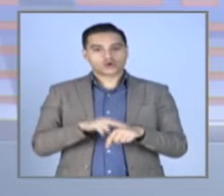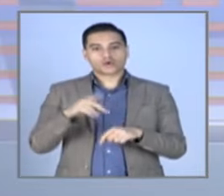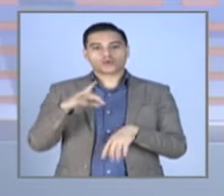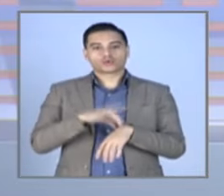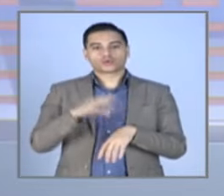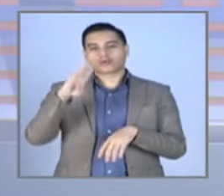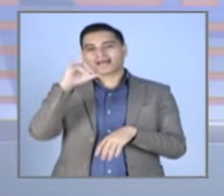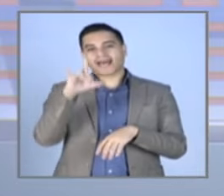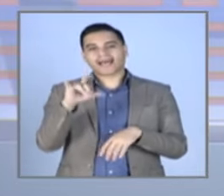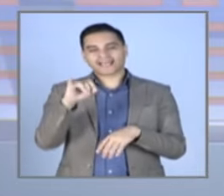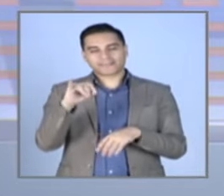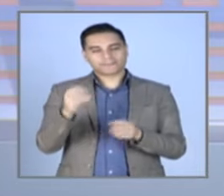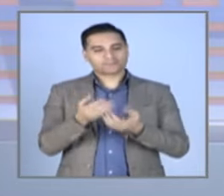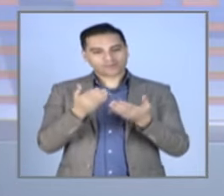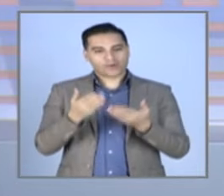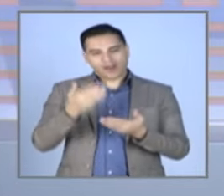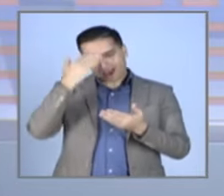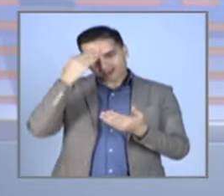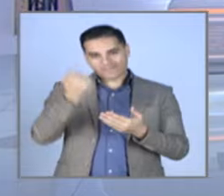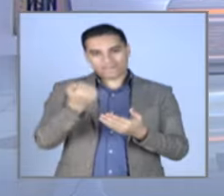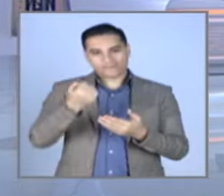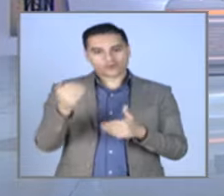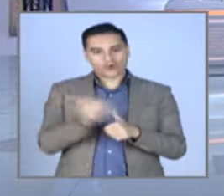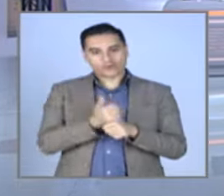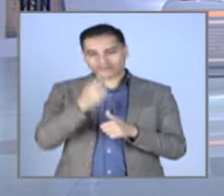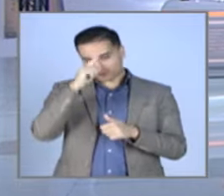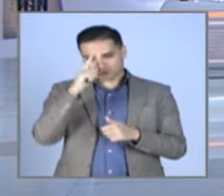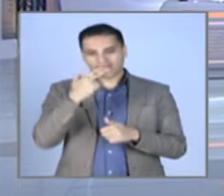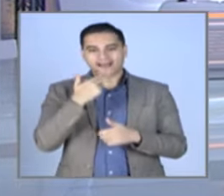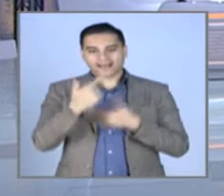كريم، ألف ألف مبروك، ربنا يتمم لكم على خير. ألف مبروك.